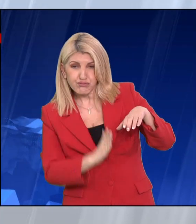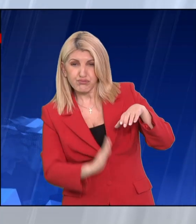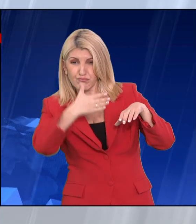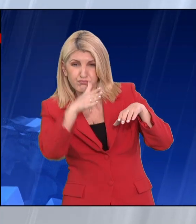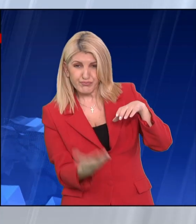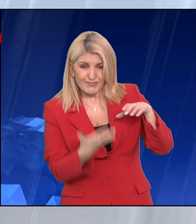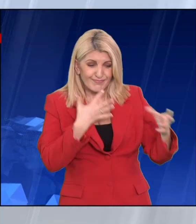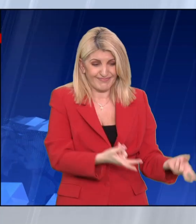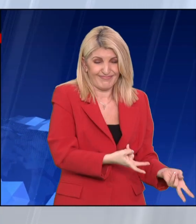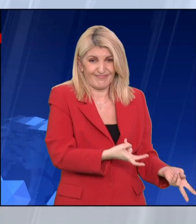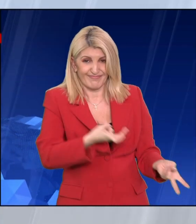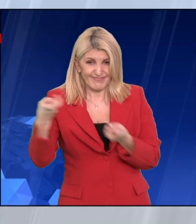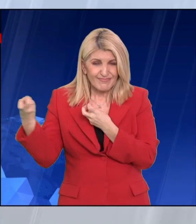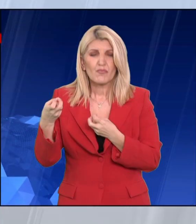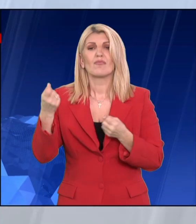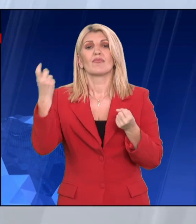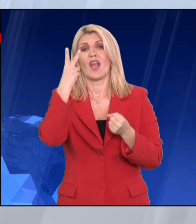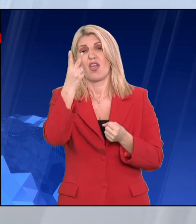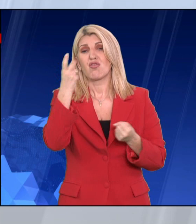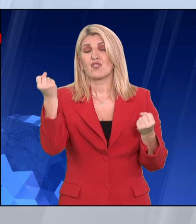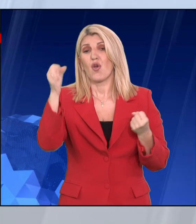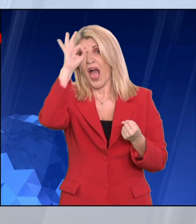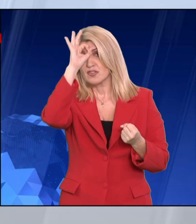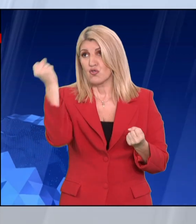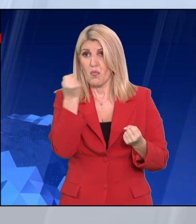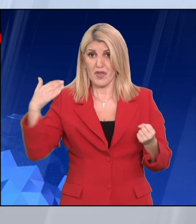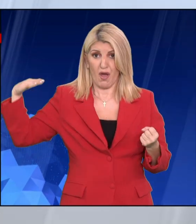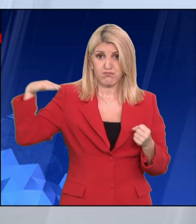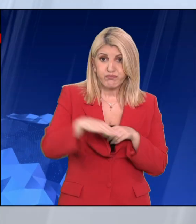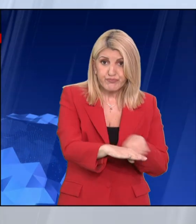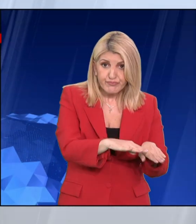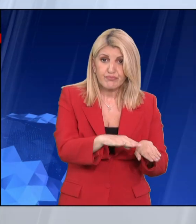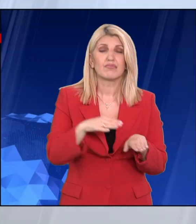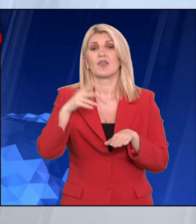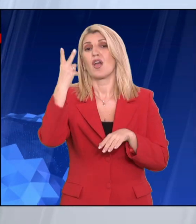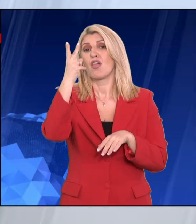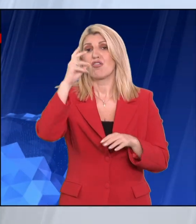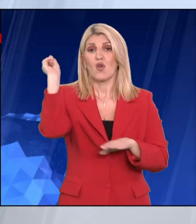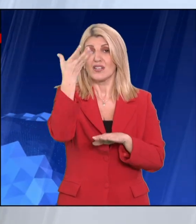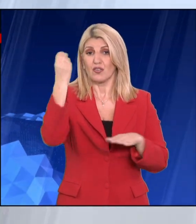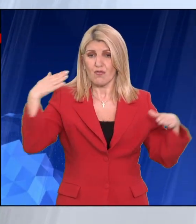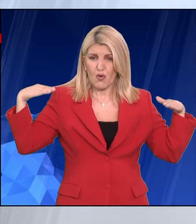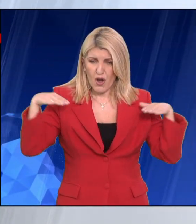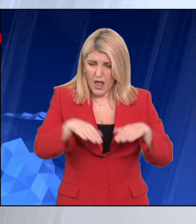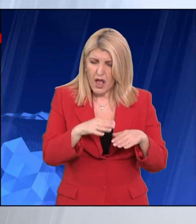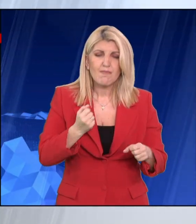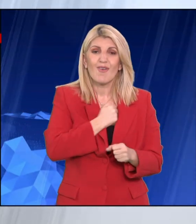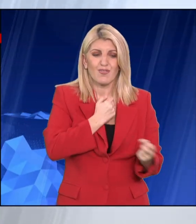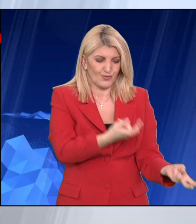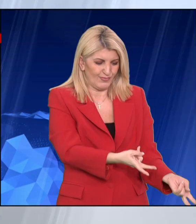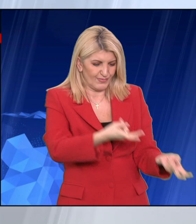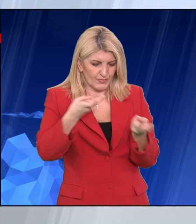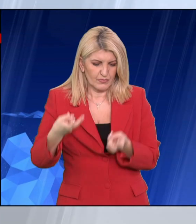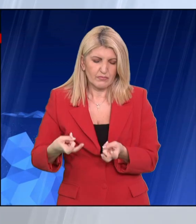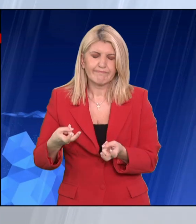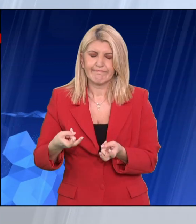περιπολικά, ήρθαν δύο της πυροσβεστικής, ξύλωσαν, κόψανε την πόρτα για να τα βγάλουν. Τα βγάλανε και τα δύο νεκρά. Δύο ασθενοφόρα του ΕΚΑΒ έσπευσαν στο